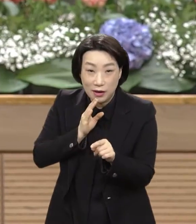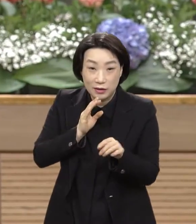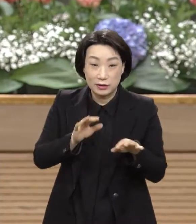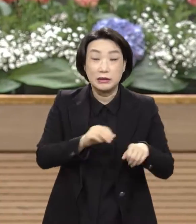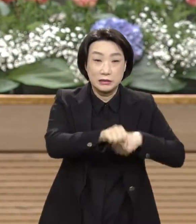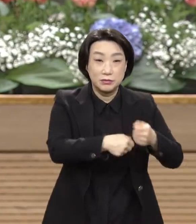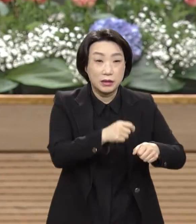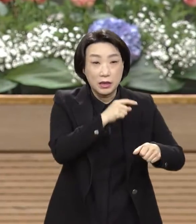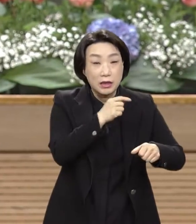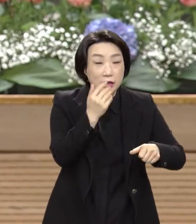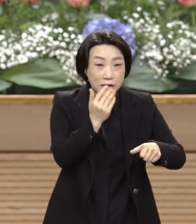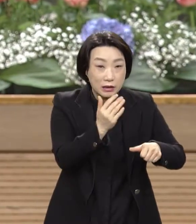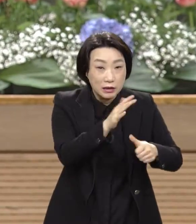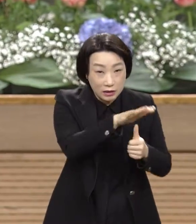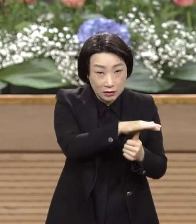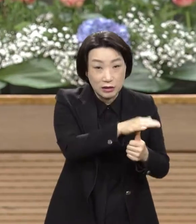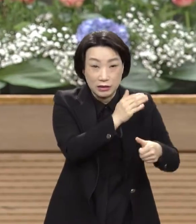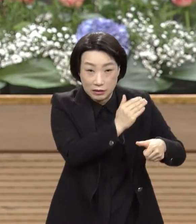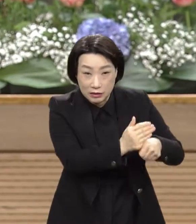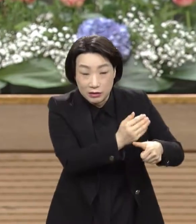짐승의 피를 흘렸다.